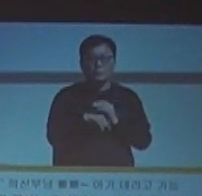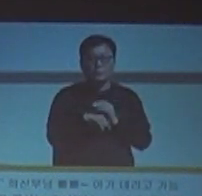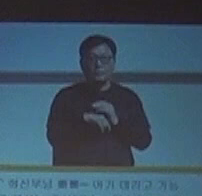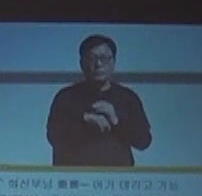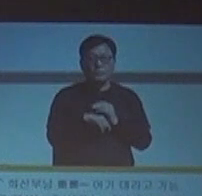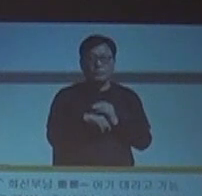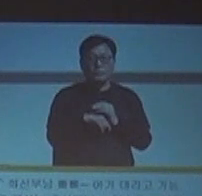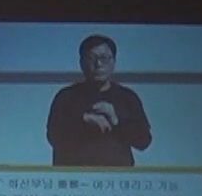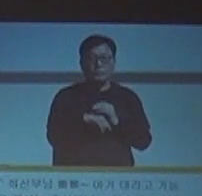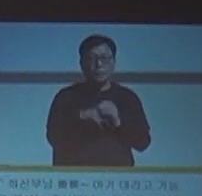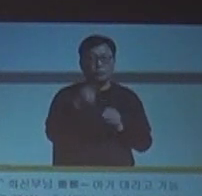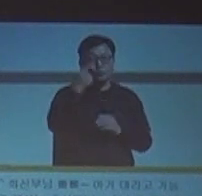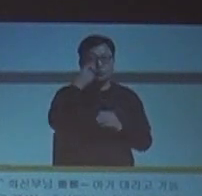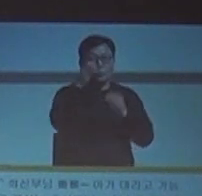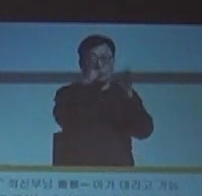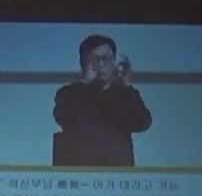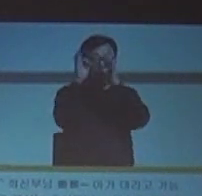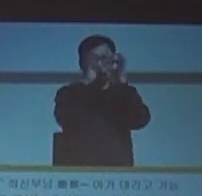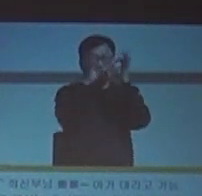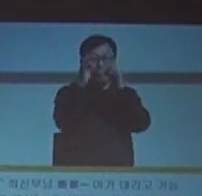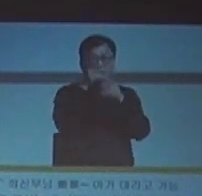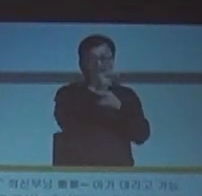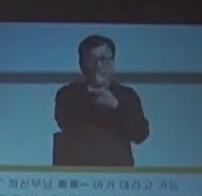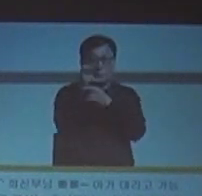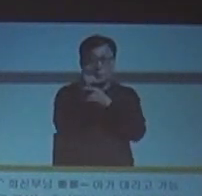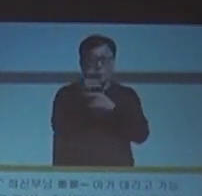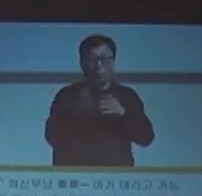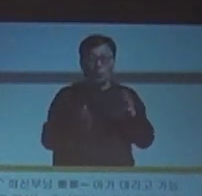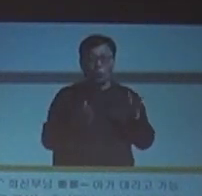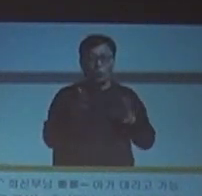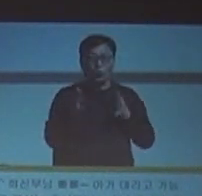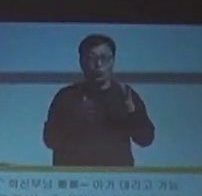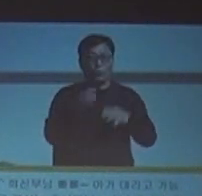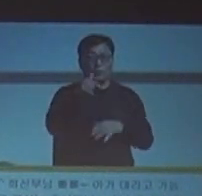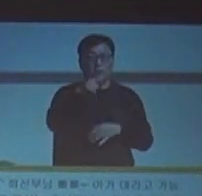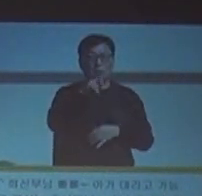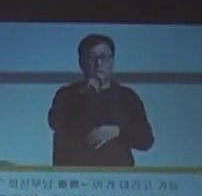7248번 네 읽어주시죠. 눈동자 굴리며 촬영하시는 로봇